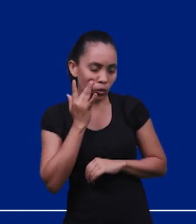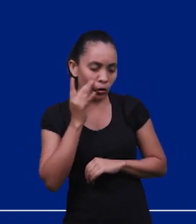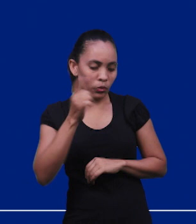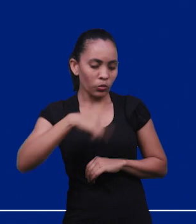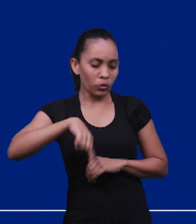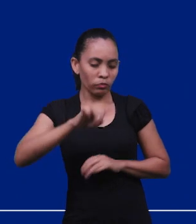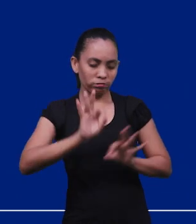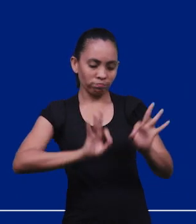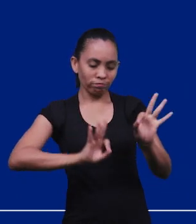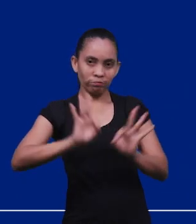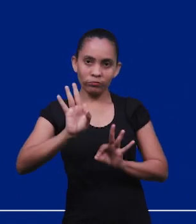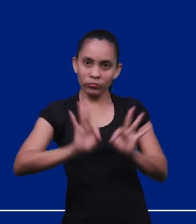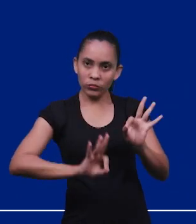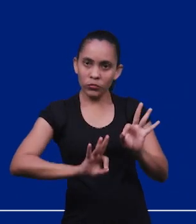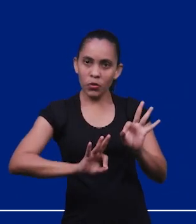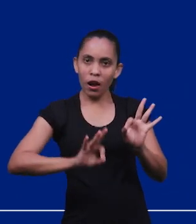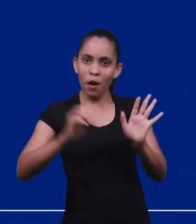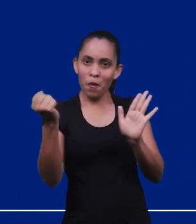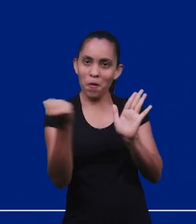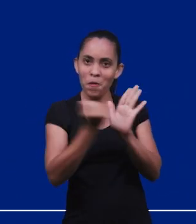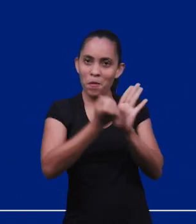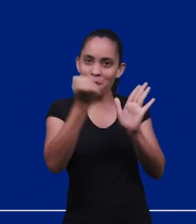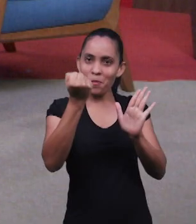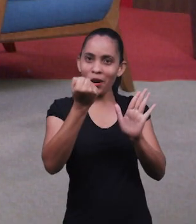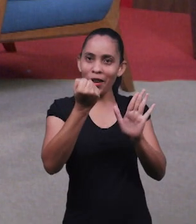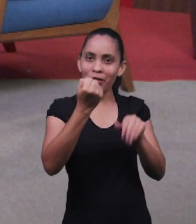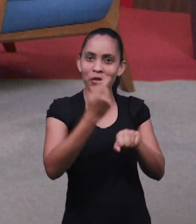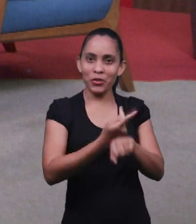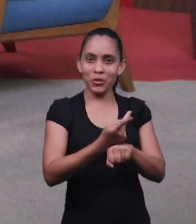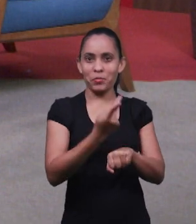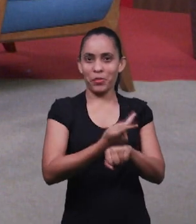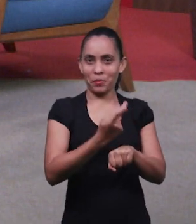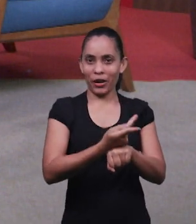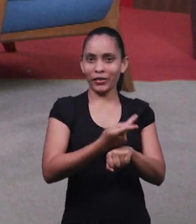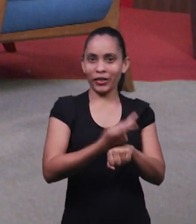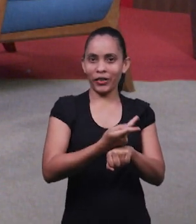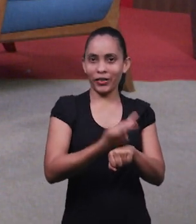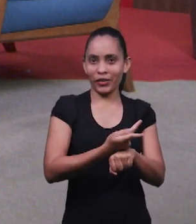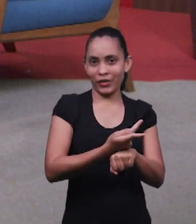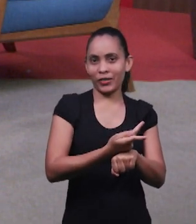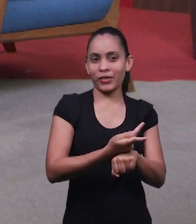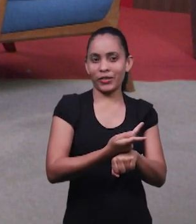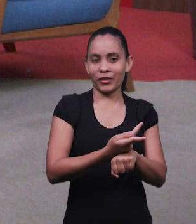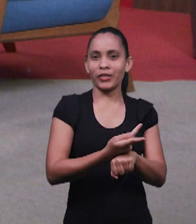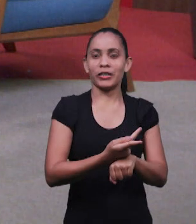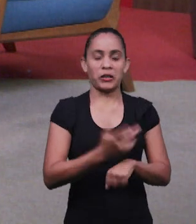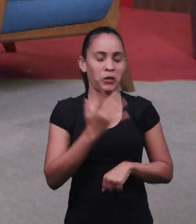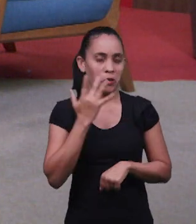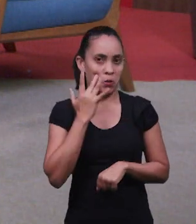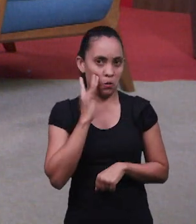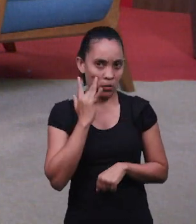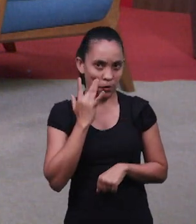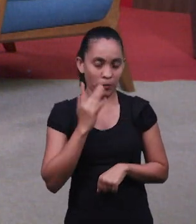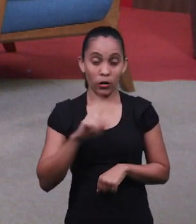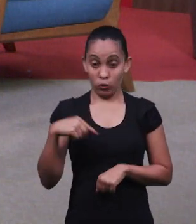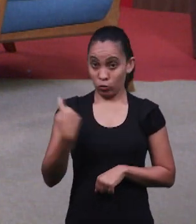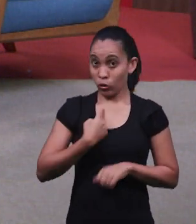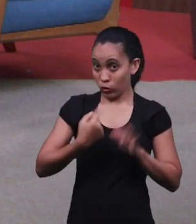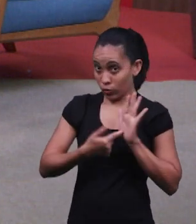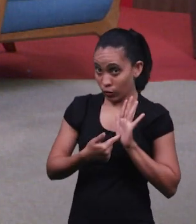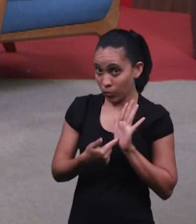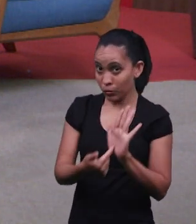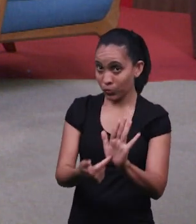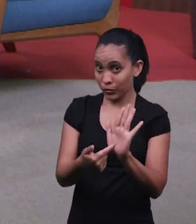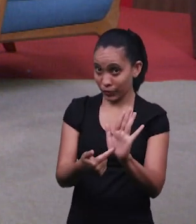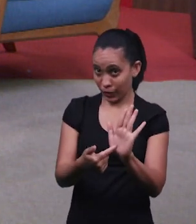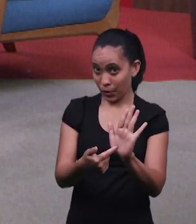des colliers d'or nous t'offrirons avec des clous en argent. Nous voyons dans les livres de Cantique, nous avons déjà